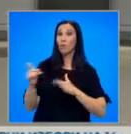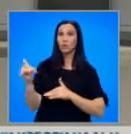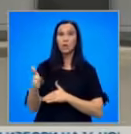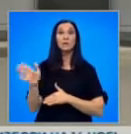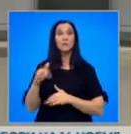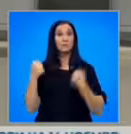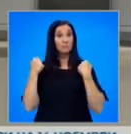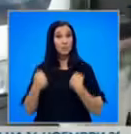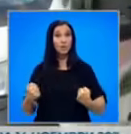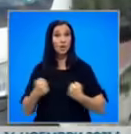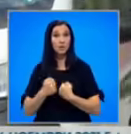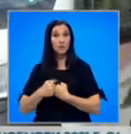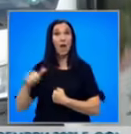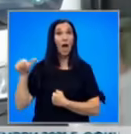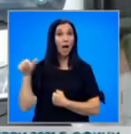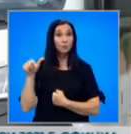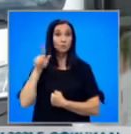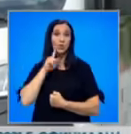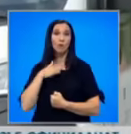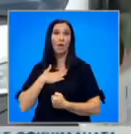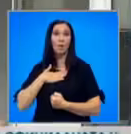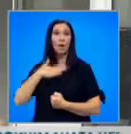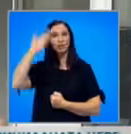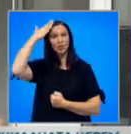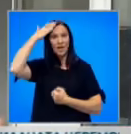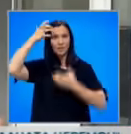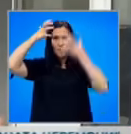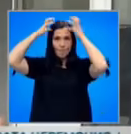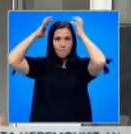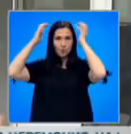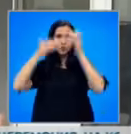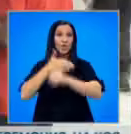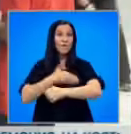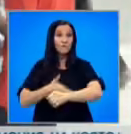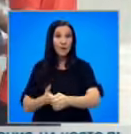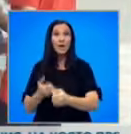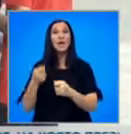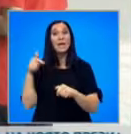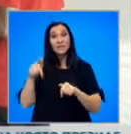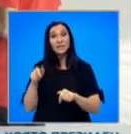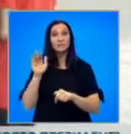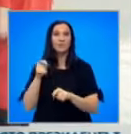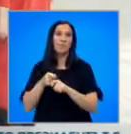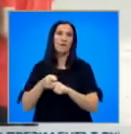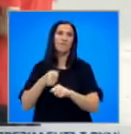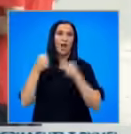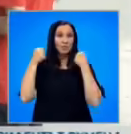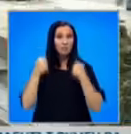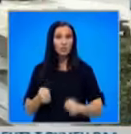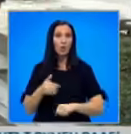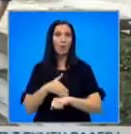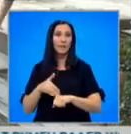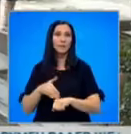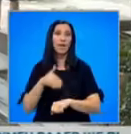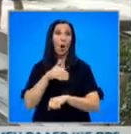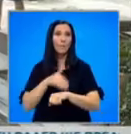След тежкия инцидент в Айтос, момчето е с черепно-мозъчна травма и днес му бе направена тежка операция. Операция е ушилна с